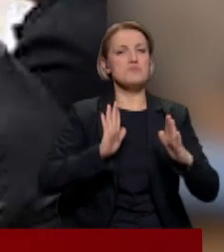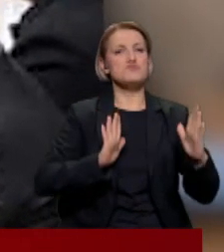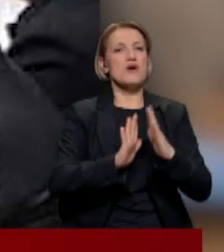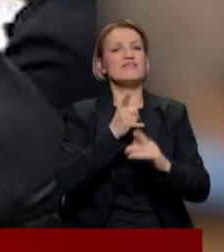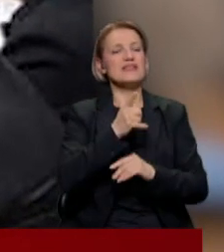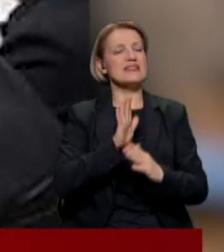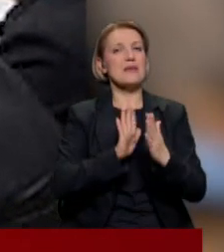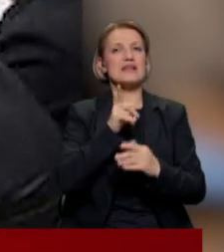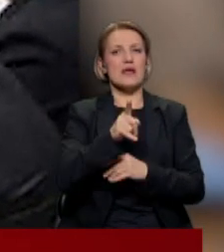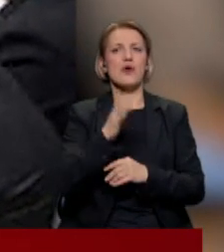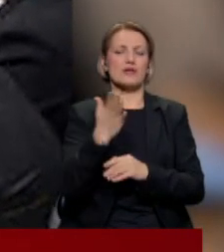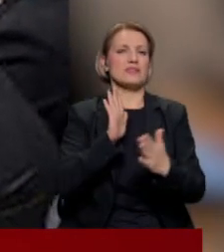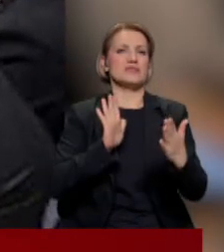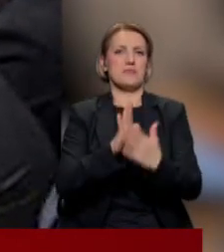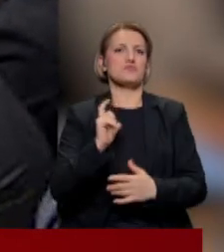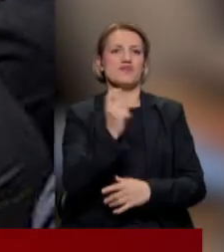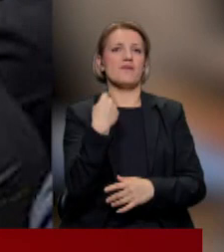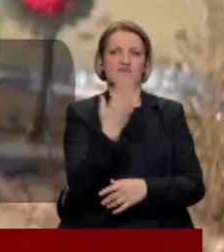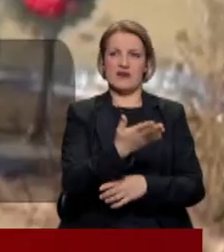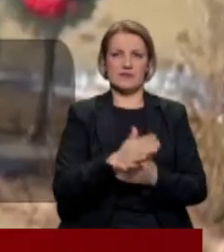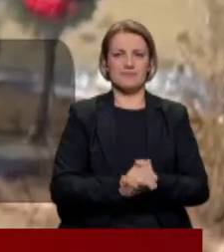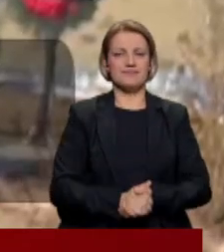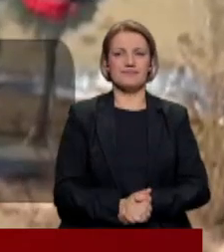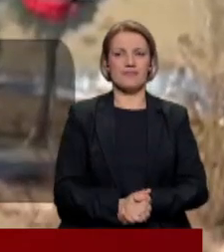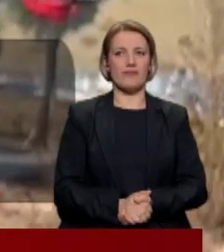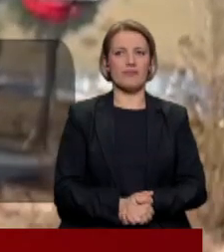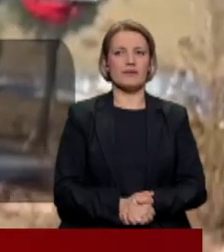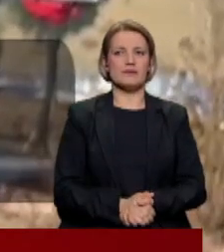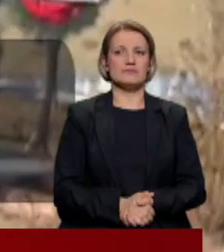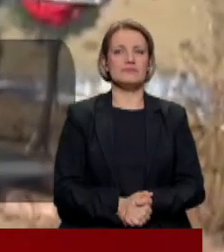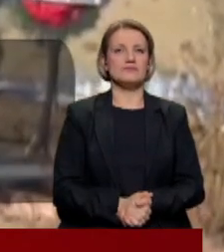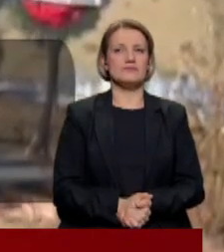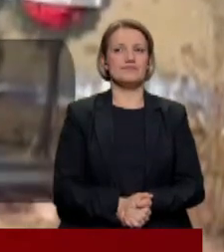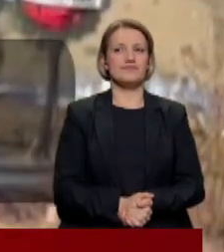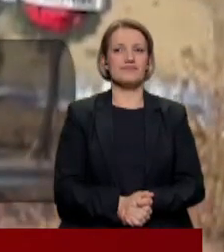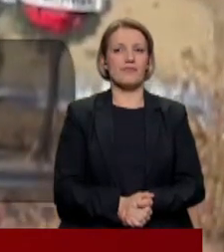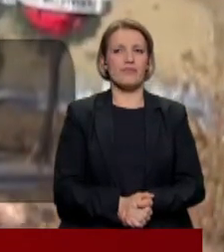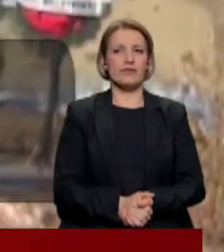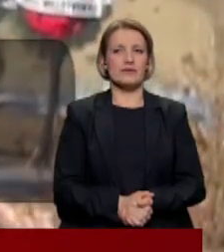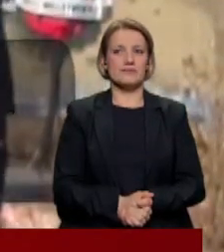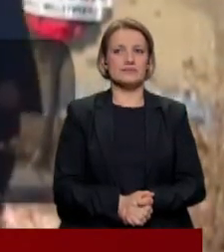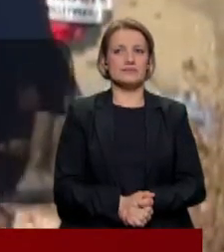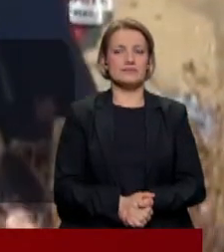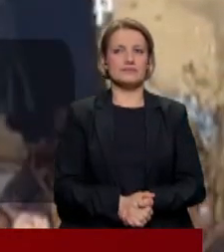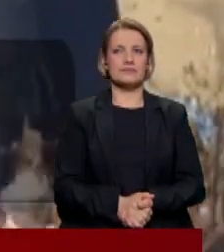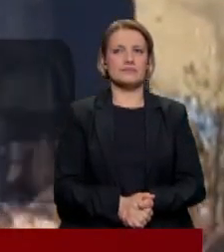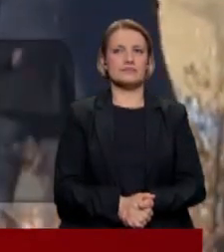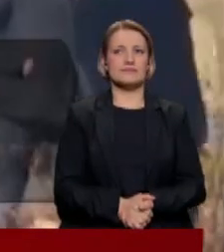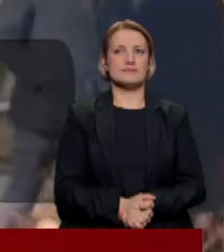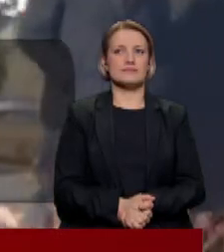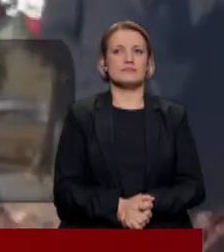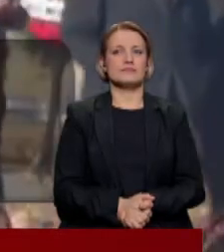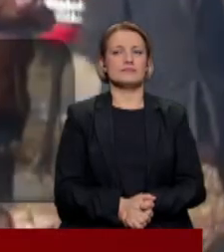Muhalefetin tepkilerine o da tepkiyle karşılık verdi. Bir eski başbakanın oğlu valinin ve jandarmanın komutanının